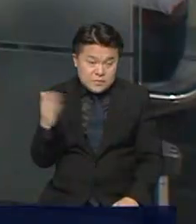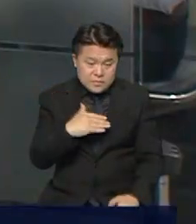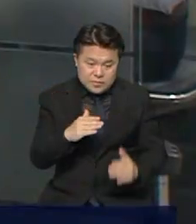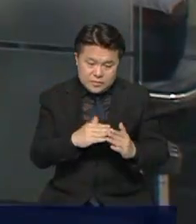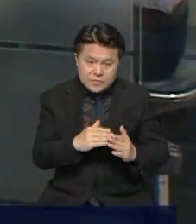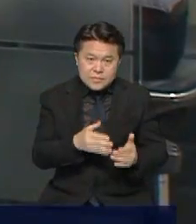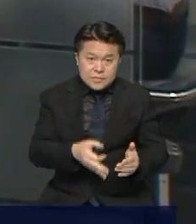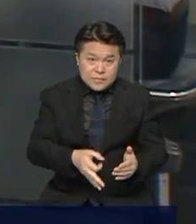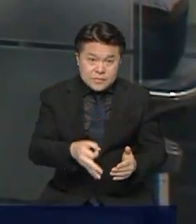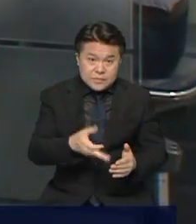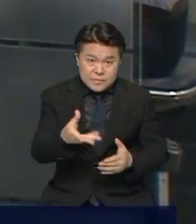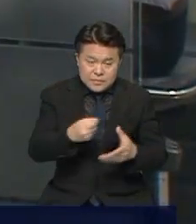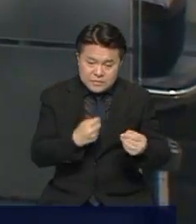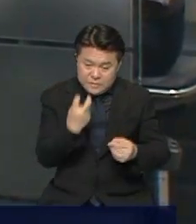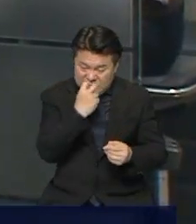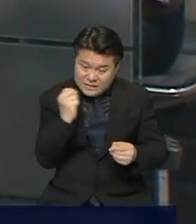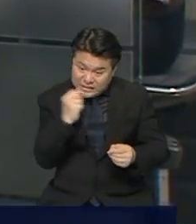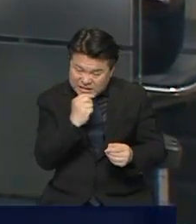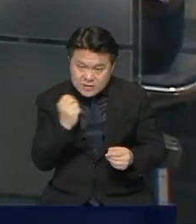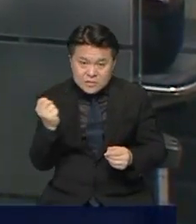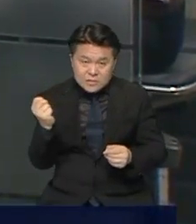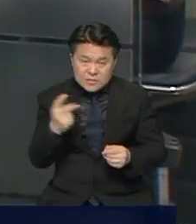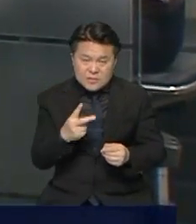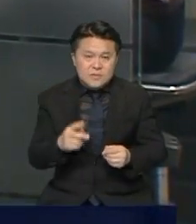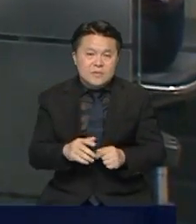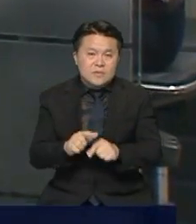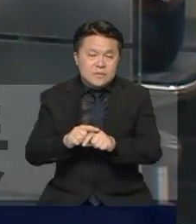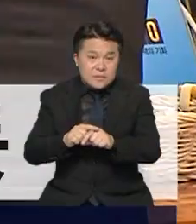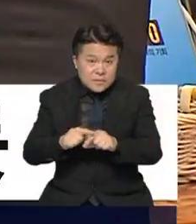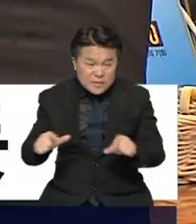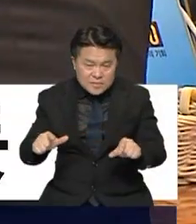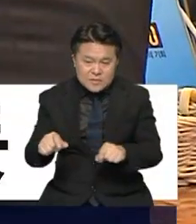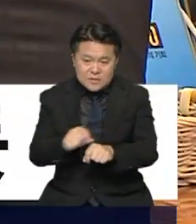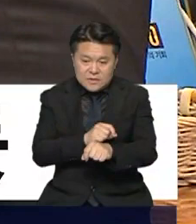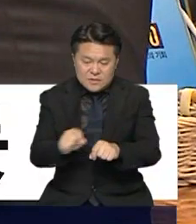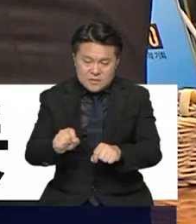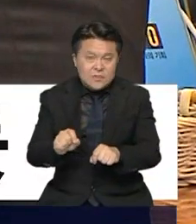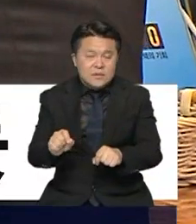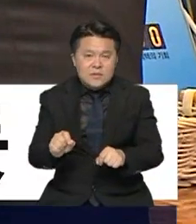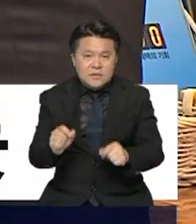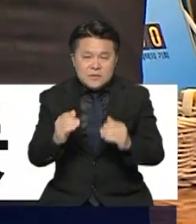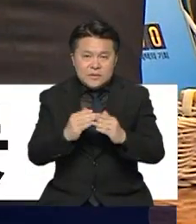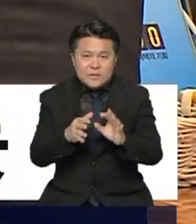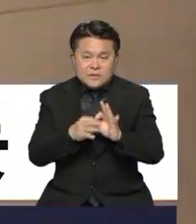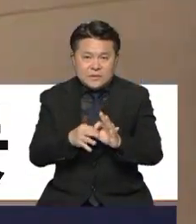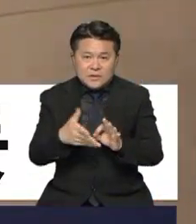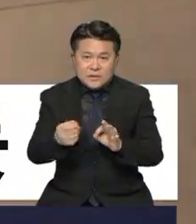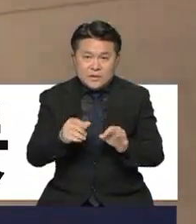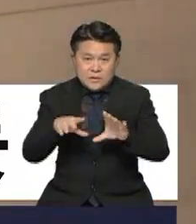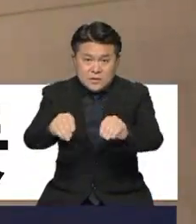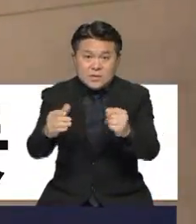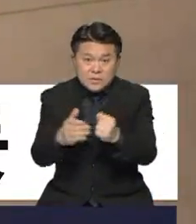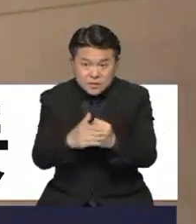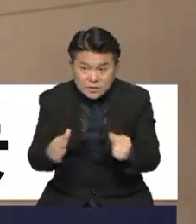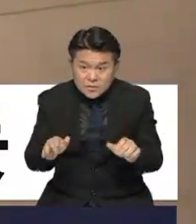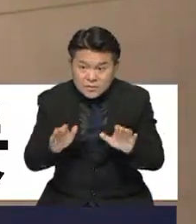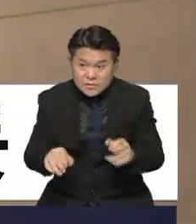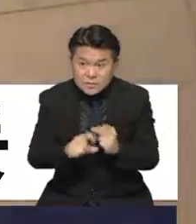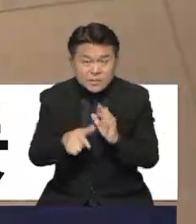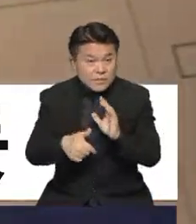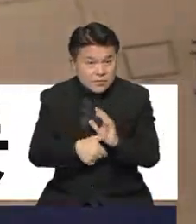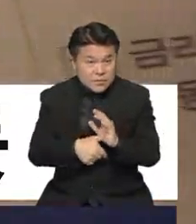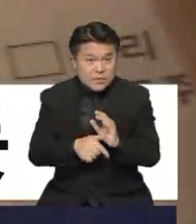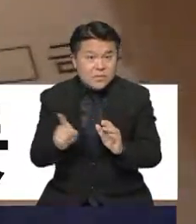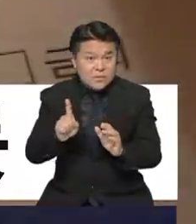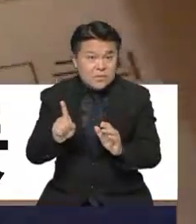관리가 강화되고 특례 보금자리론 일반형이 중단됨에 따라 12월에도 가계대출 증가폭은 완만한 감소세를